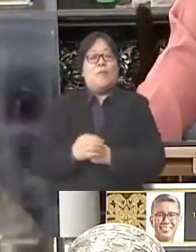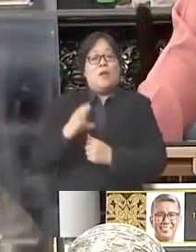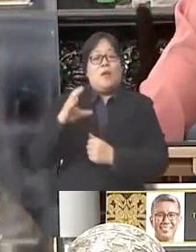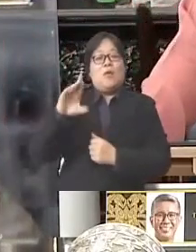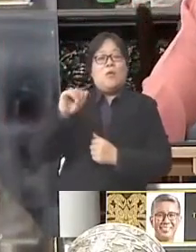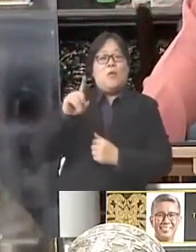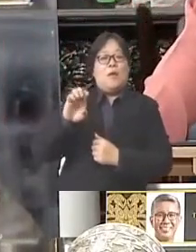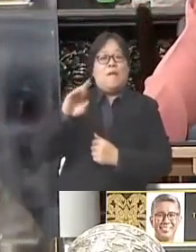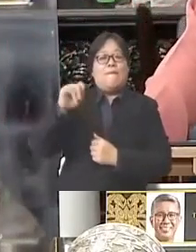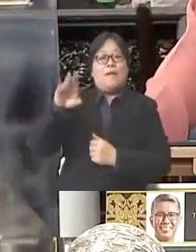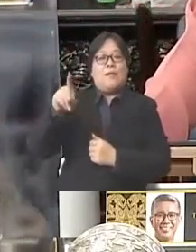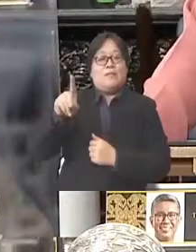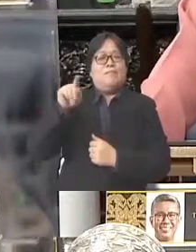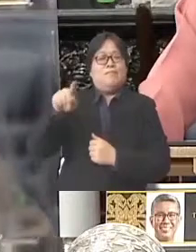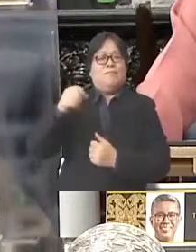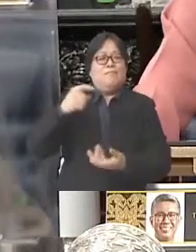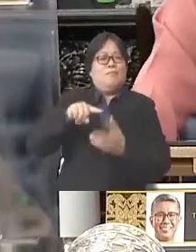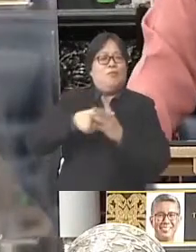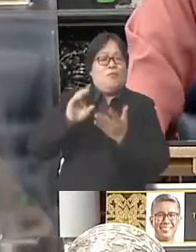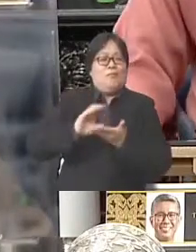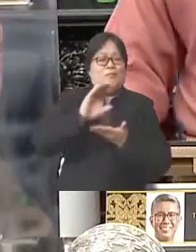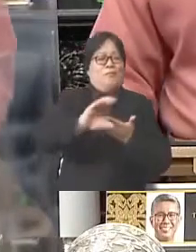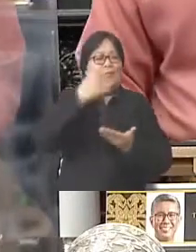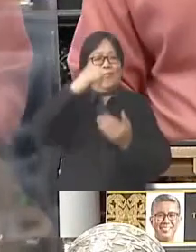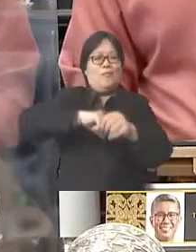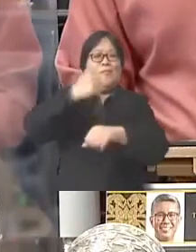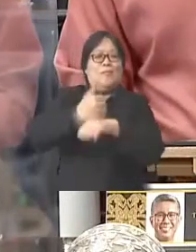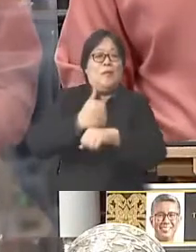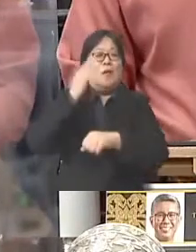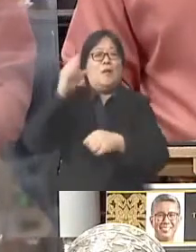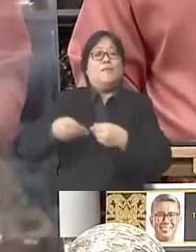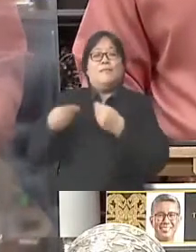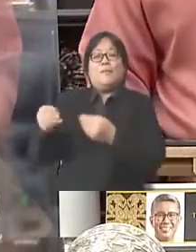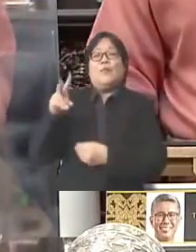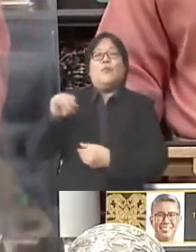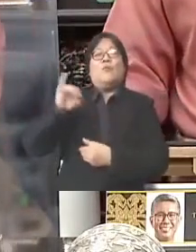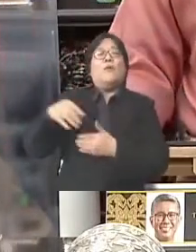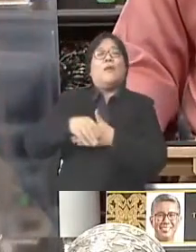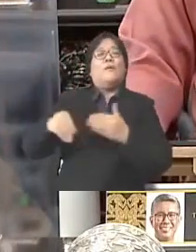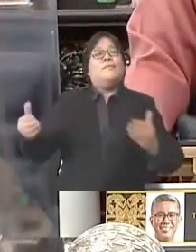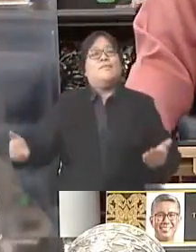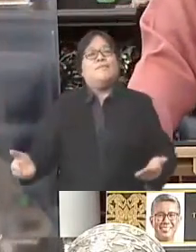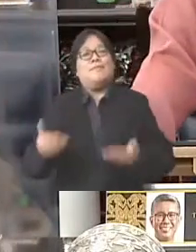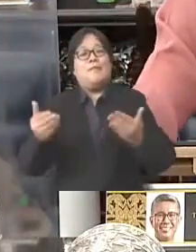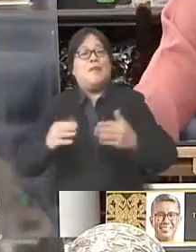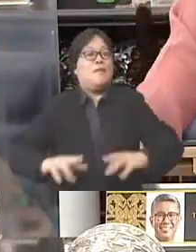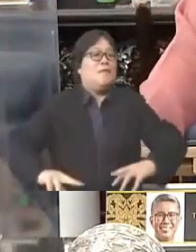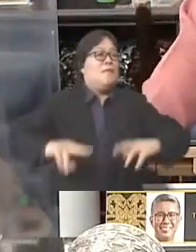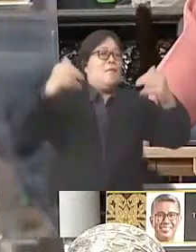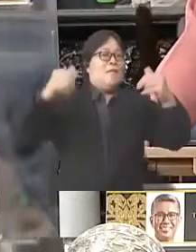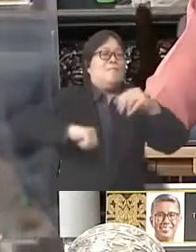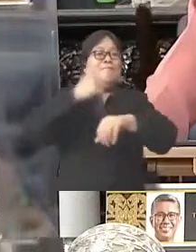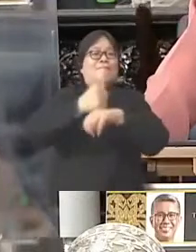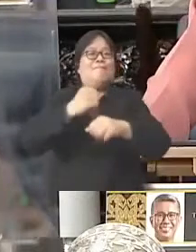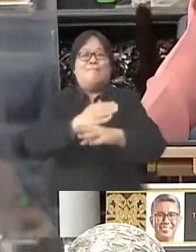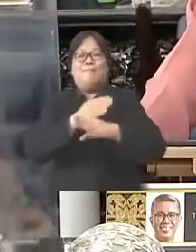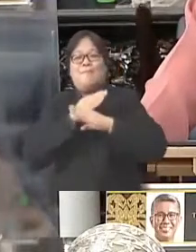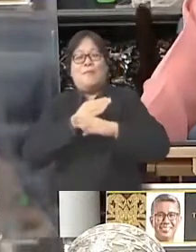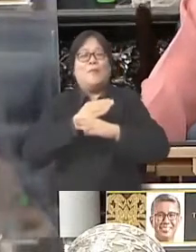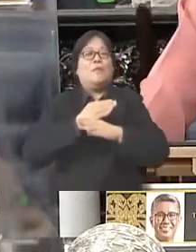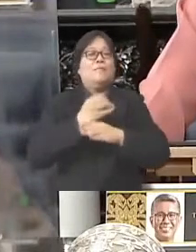jsi penyelaras ecosystems tatap akan diperuntukkan 20juta tinggi untuk mempergiat usai memulihkan membina Dayat